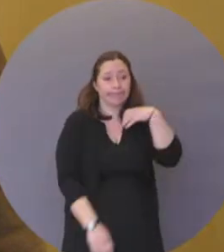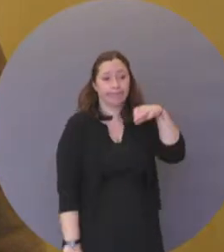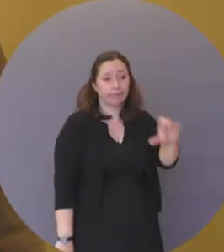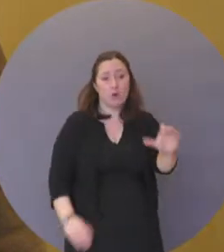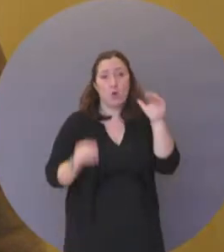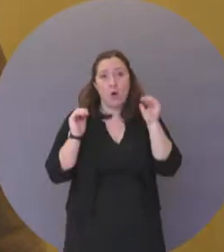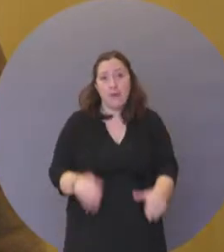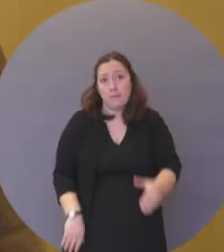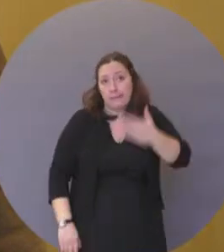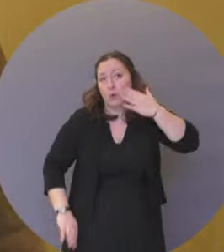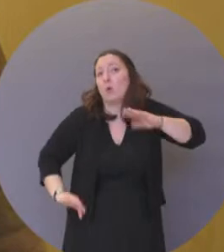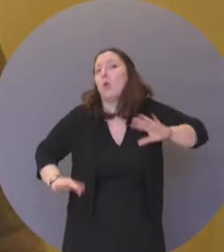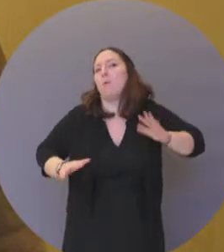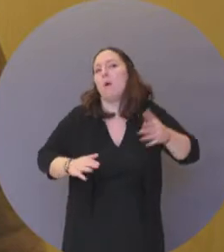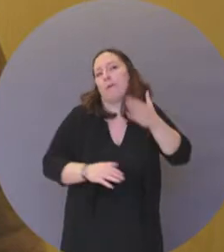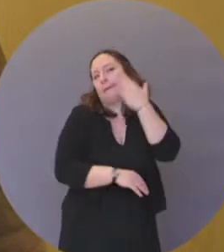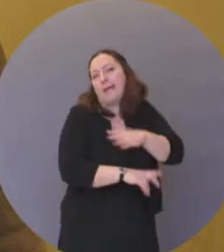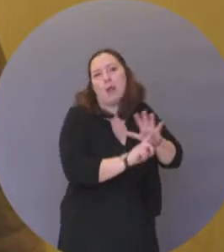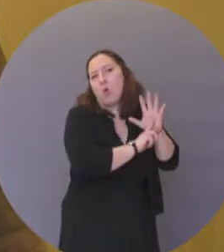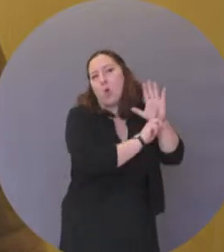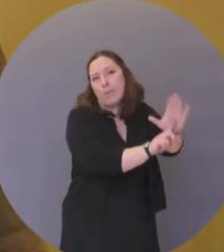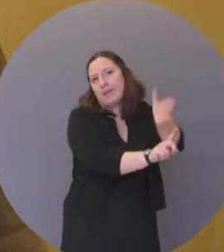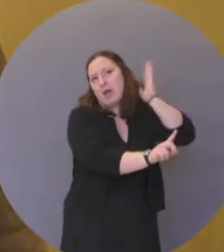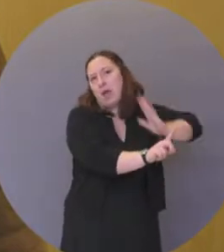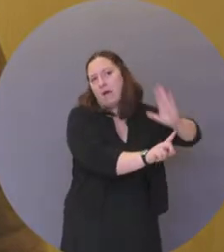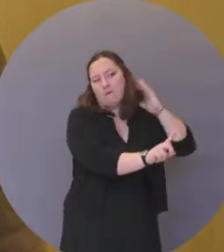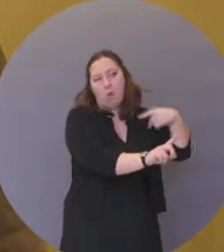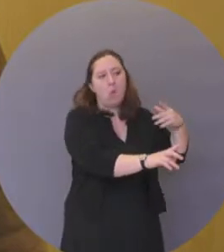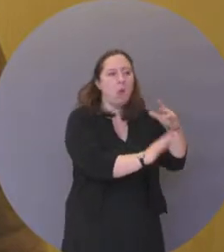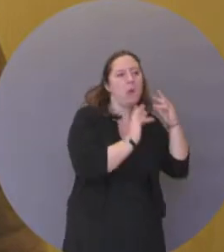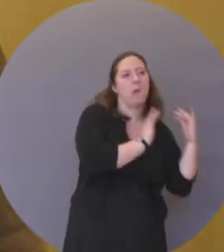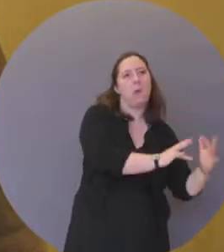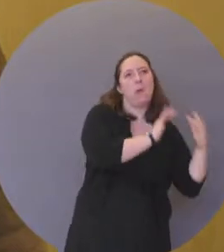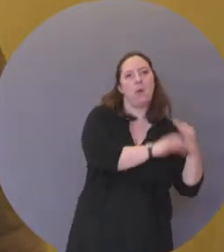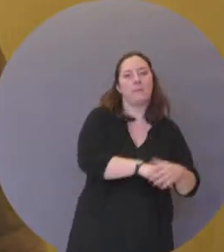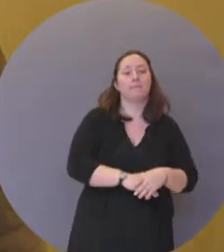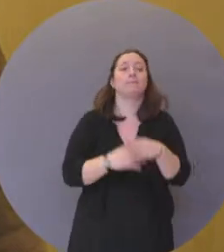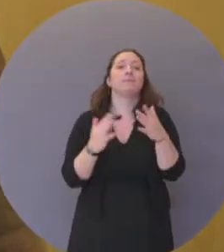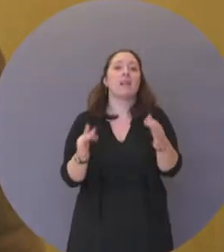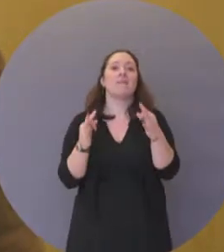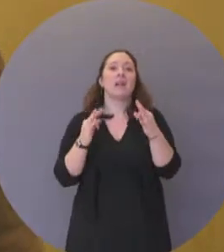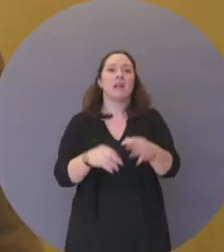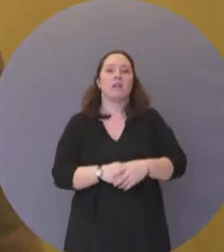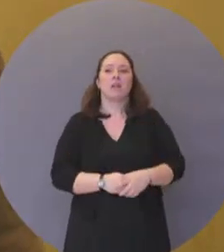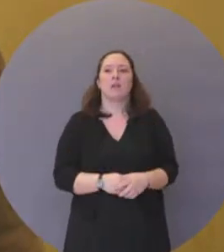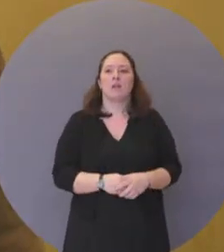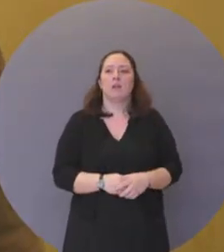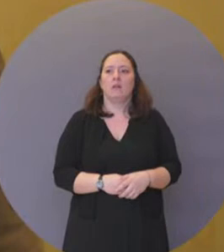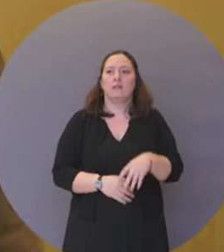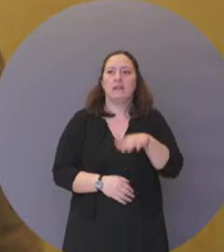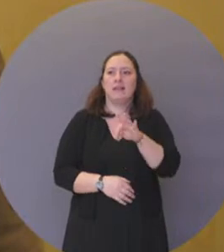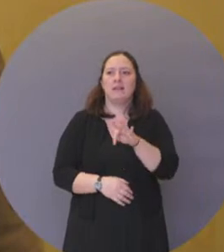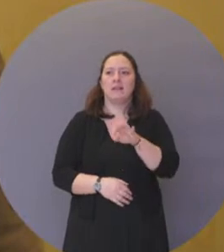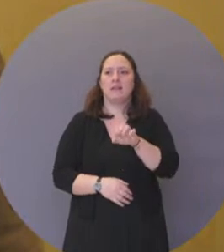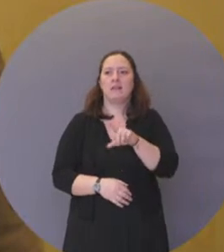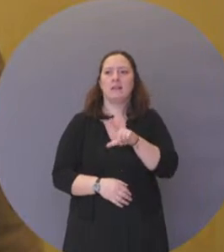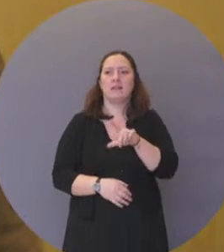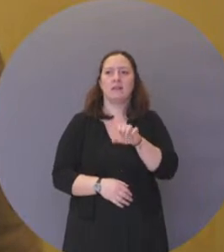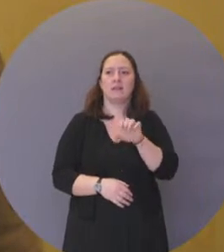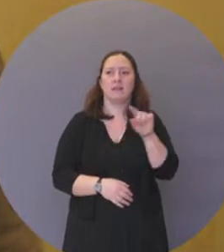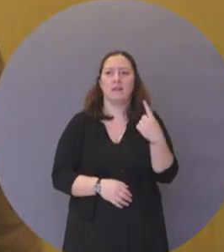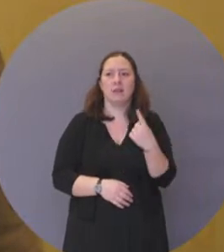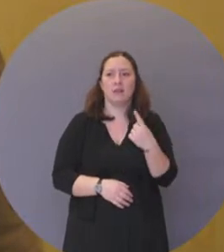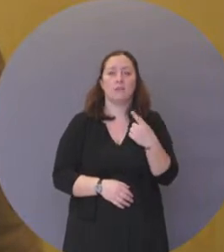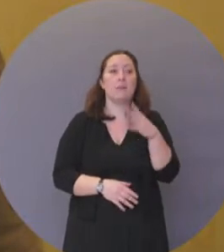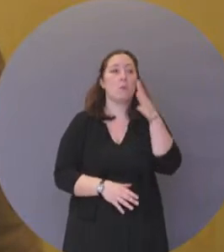a pu se faire à l'époque sur la question des délais bien sûr que les délaissons nommés monsieur Basile vous m'avez pas répondu sur un